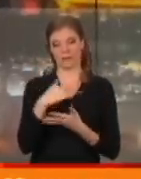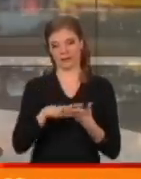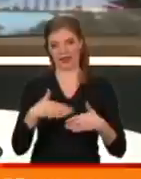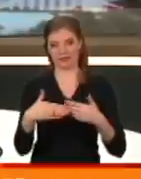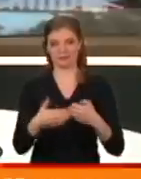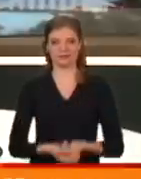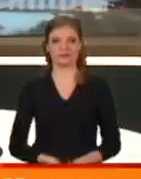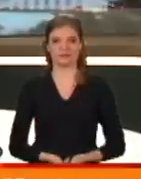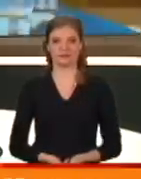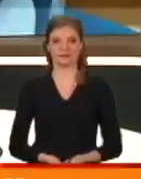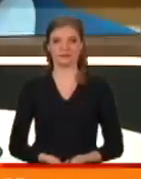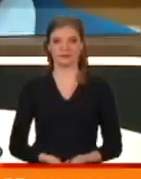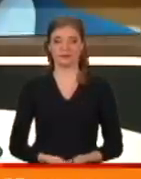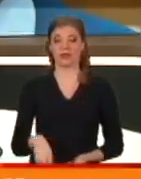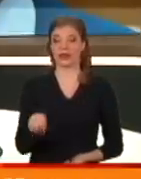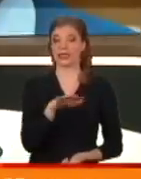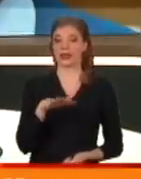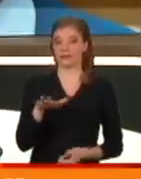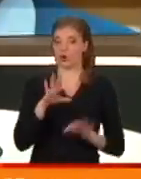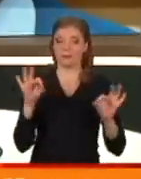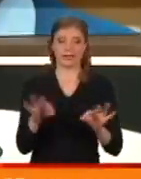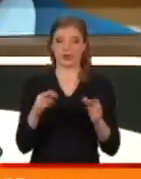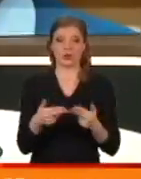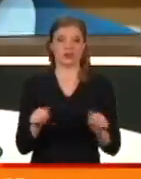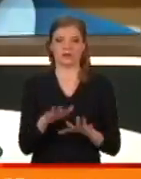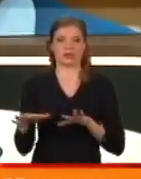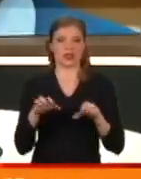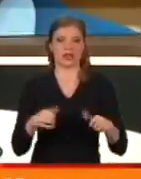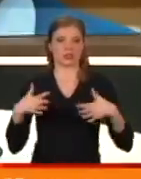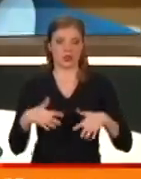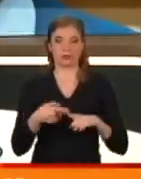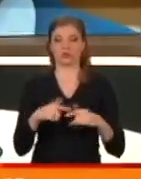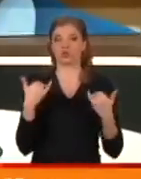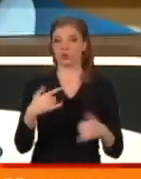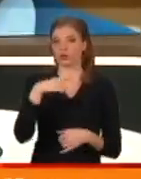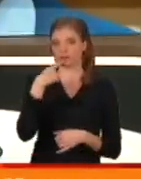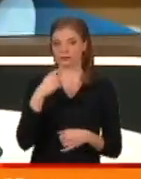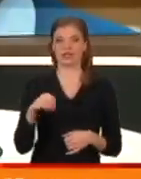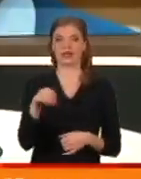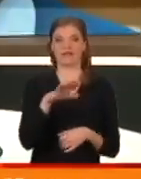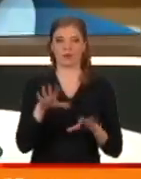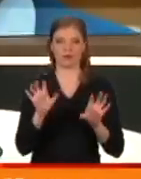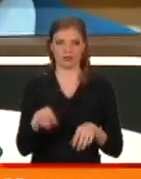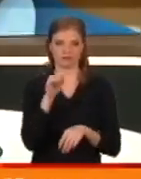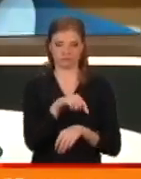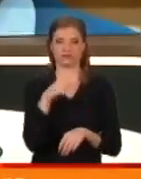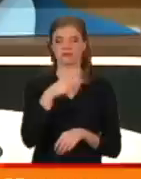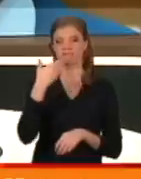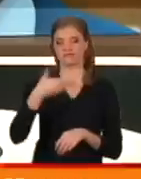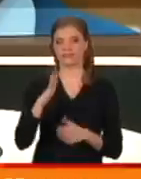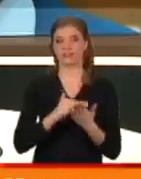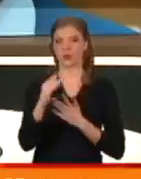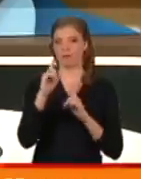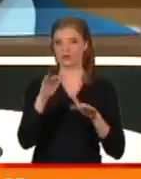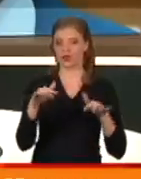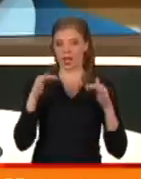далі. Європа ніколи не визнає анексію Криму. Про це сьогодні заявив голова Європейської ради Дональд Туск. Він виступав у Верховній